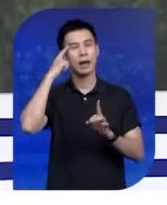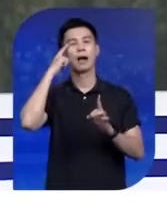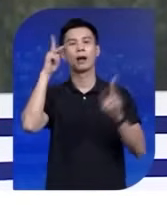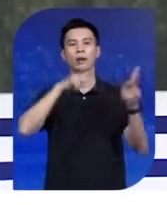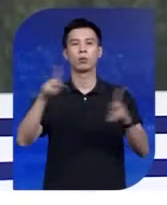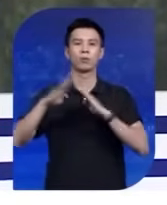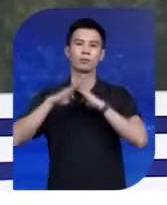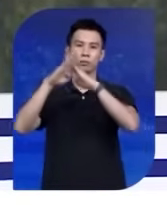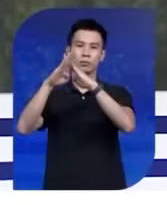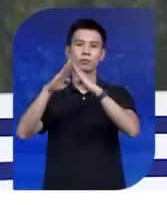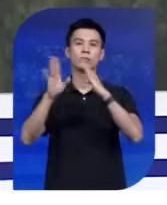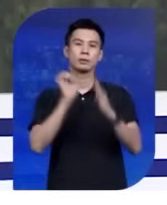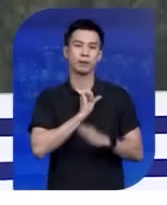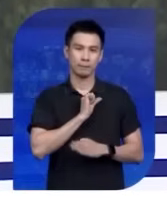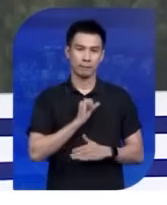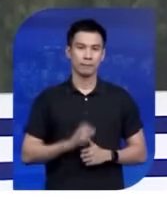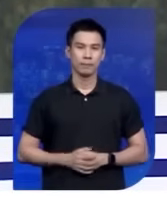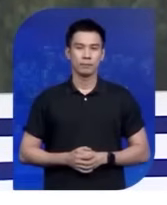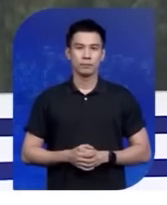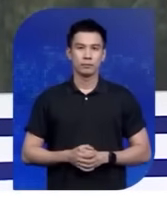chữa cháy rừng ngay từ sớm